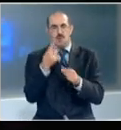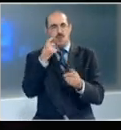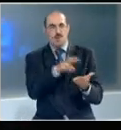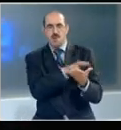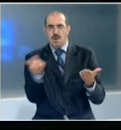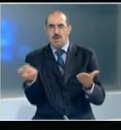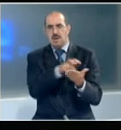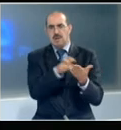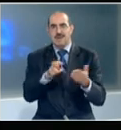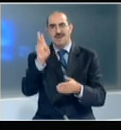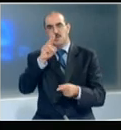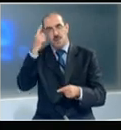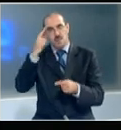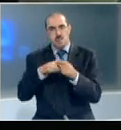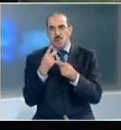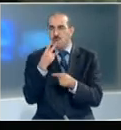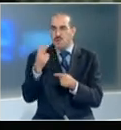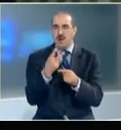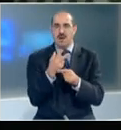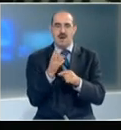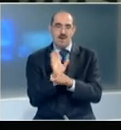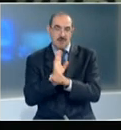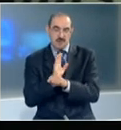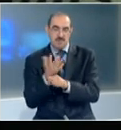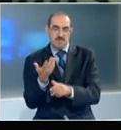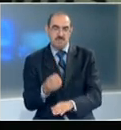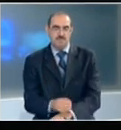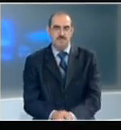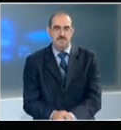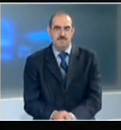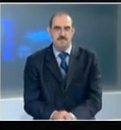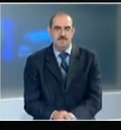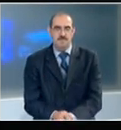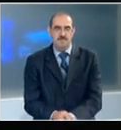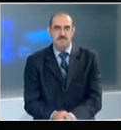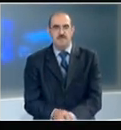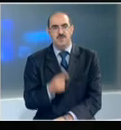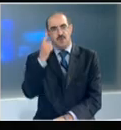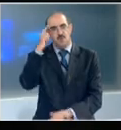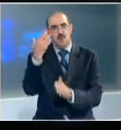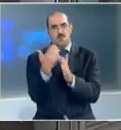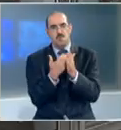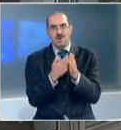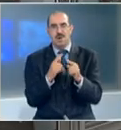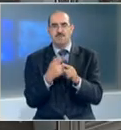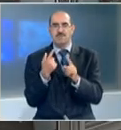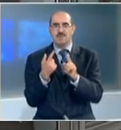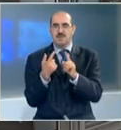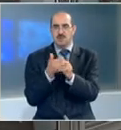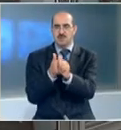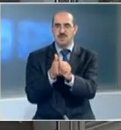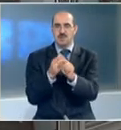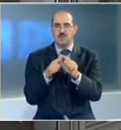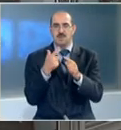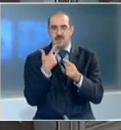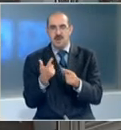إلى مناطق أخرى للتمتع بهوايتهم المفضلة. في إطار البرنامج القطاعي للتنمية قمنا